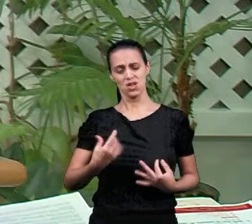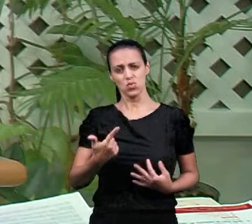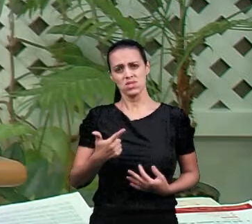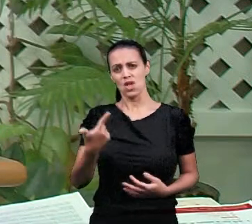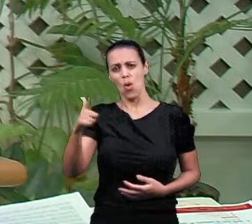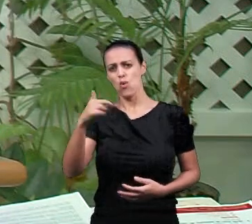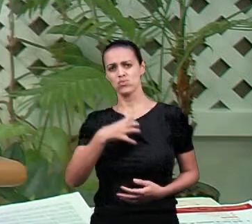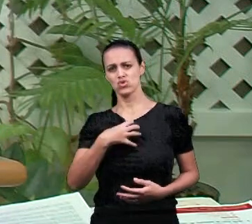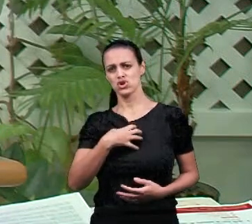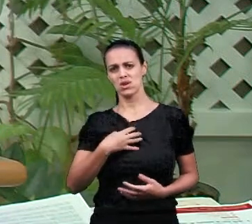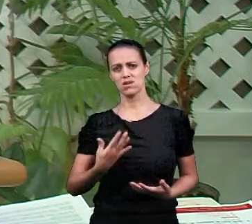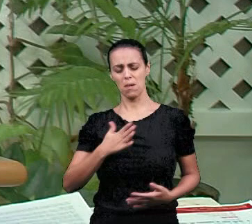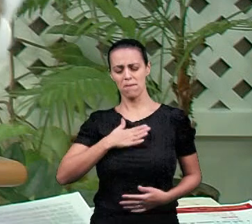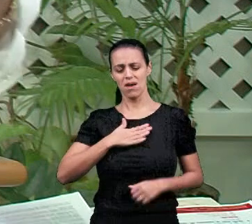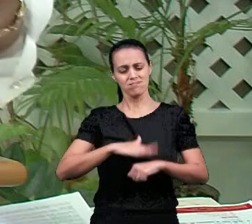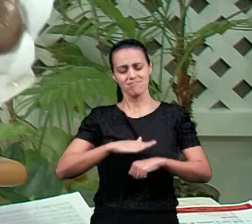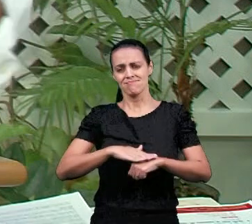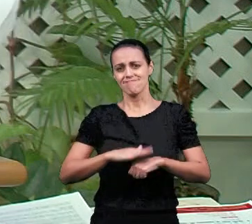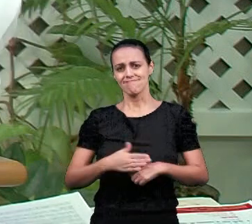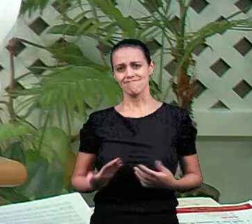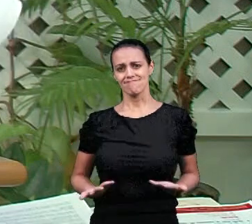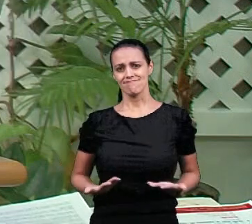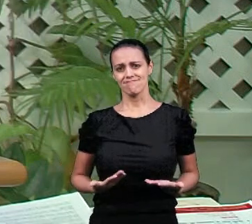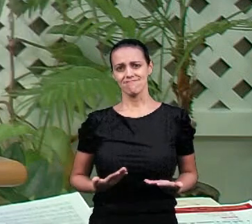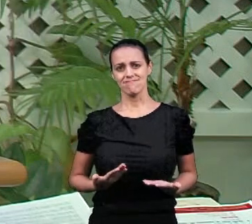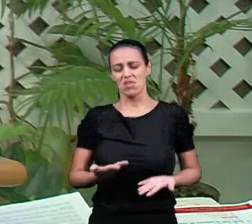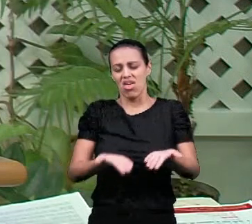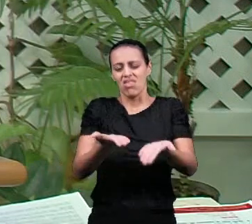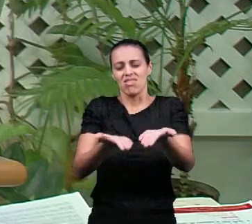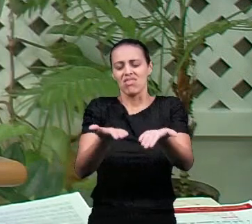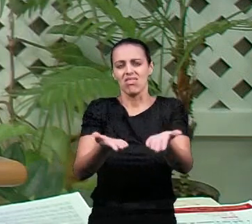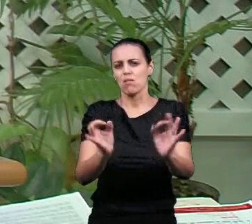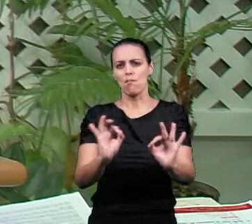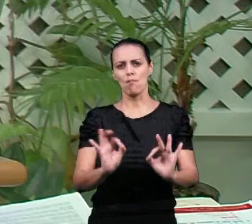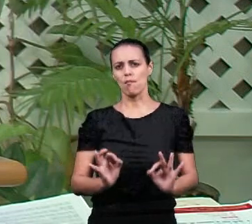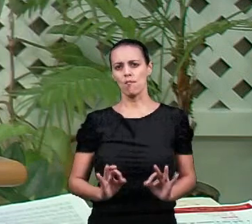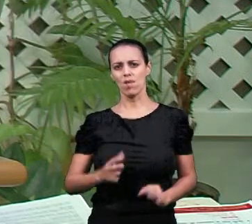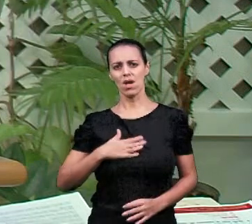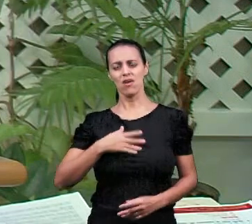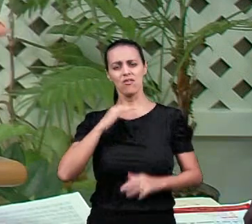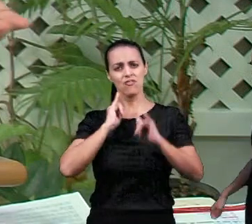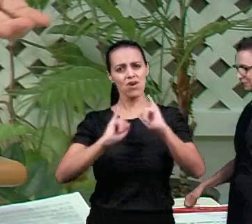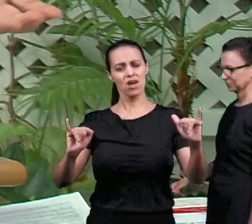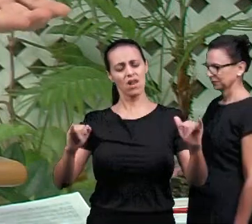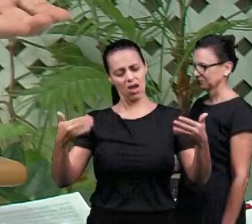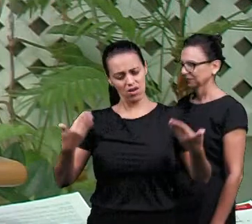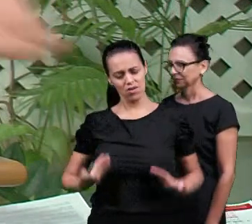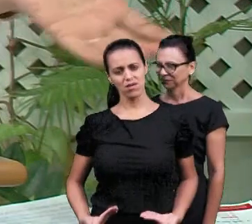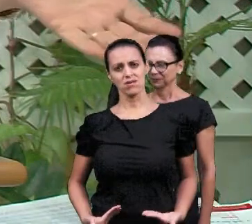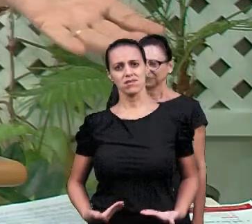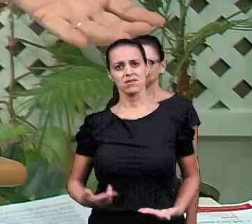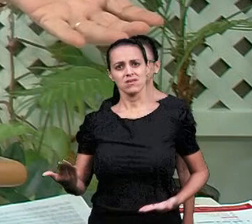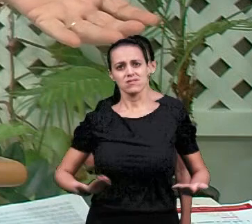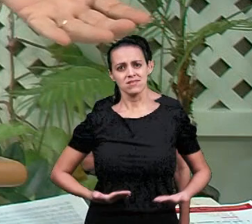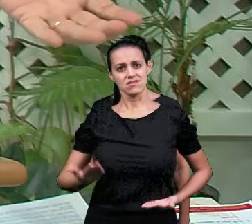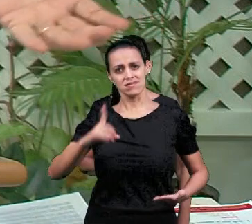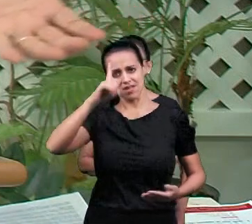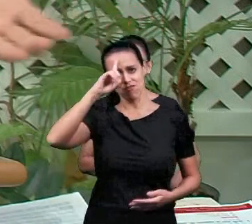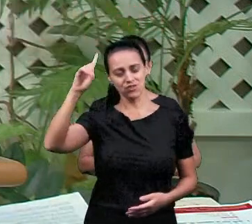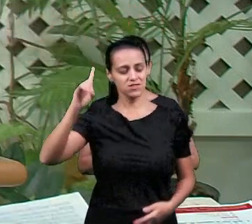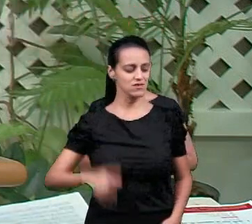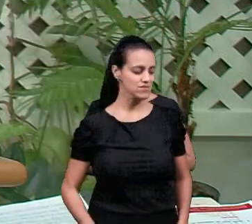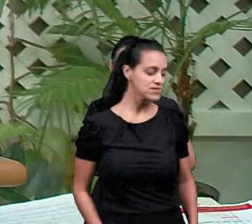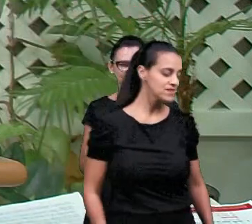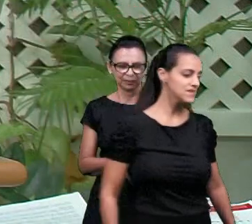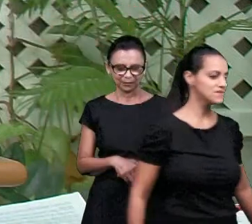autre manière. Je n'ai pas une autre manière de parler pour plaire à l'un ou l'autre. Non, je parle comme ça et les serviteurs de Dieu, ils